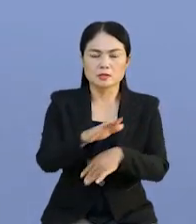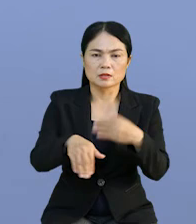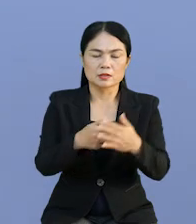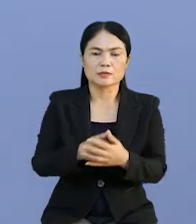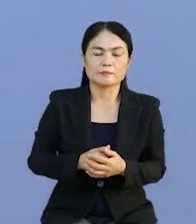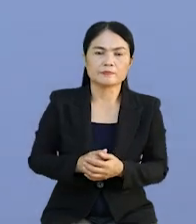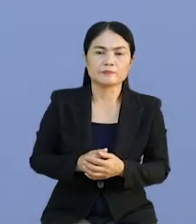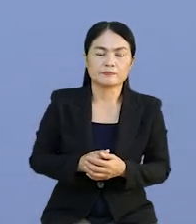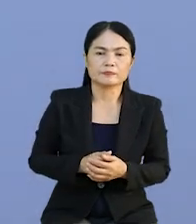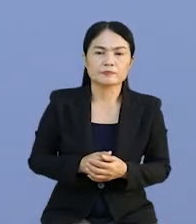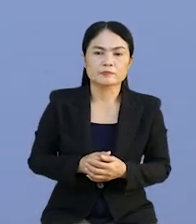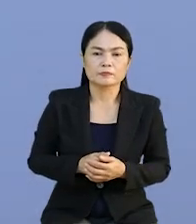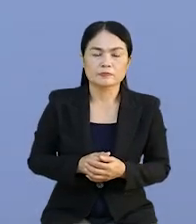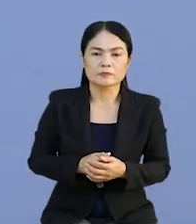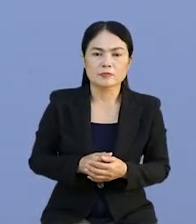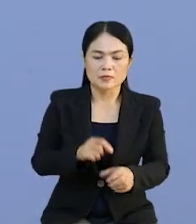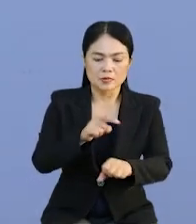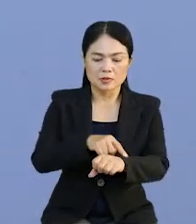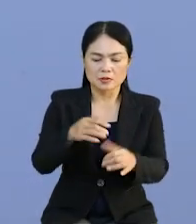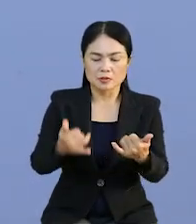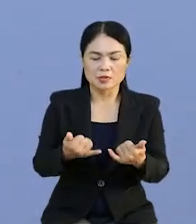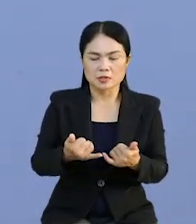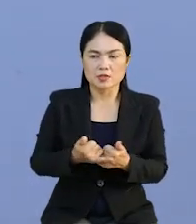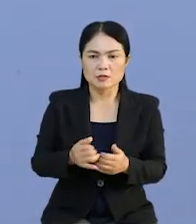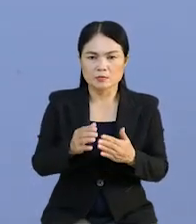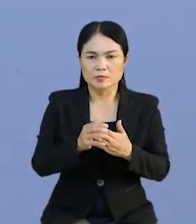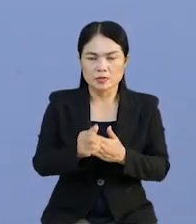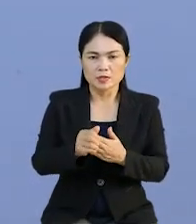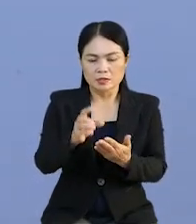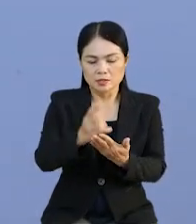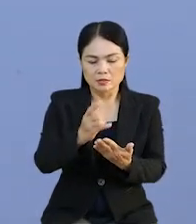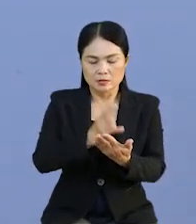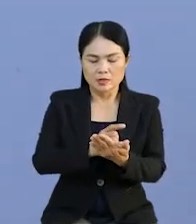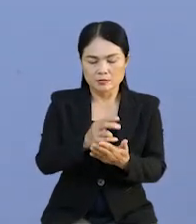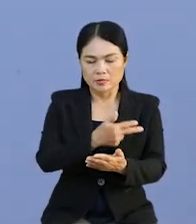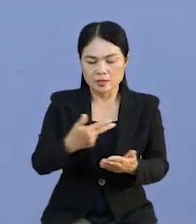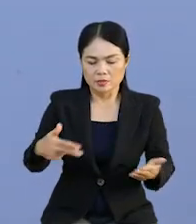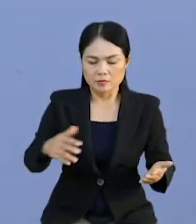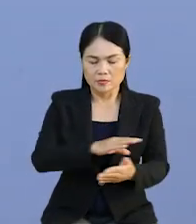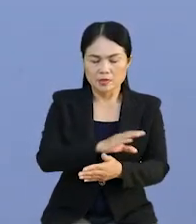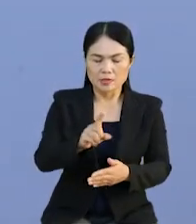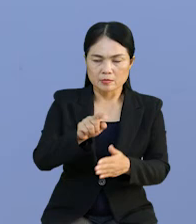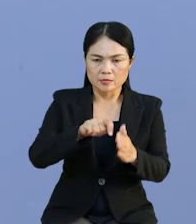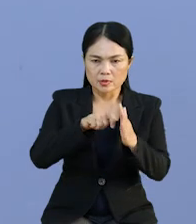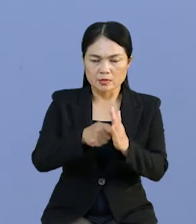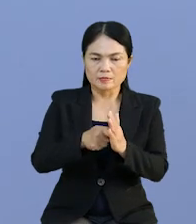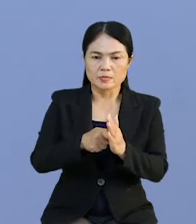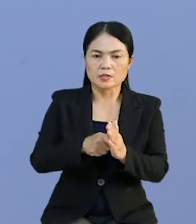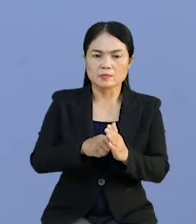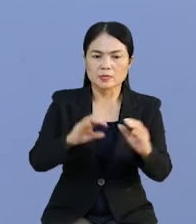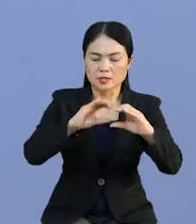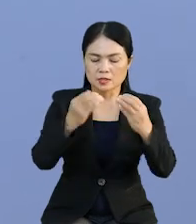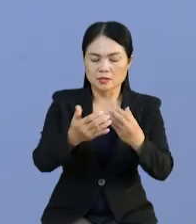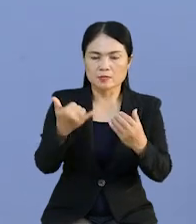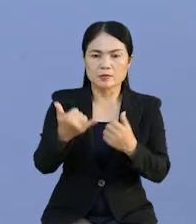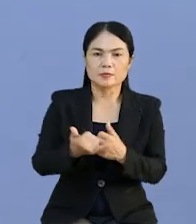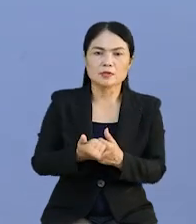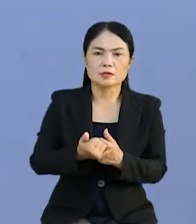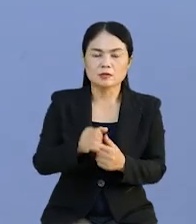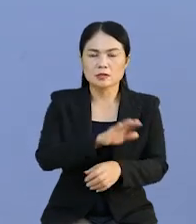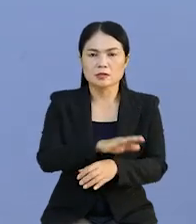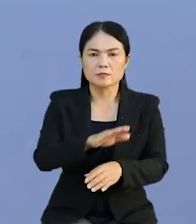បាទនៅក្នុងម៉ោងនេះដែរលោកគ្រូនឹងនាំយកនៅមេរៀនភាសាខ្មែរមួយខ្លឹមសារណាថ្នាក់ទី6អ